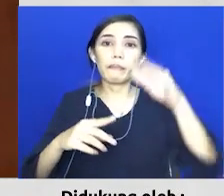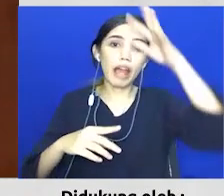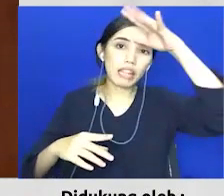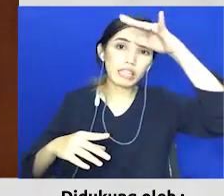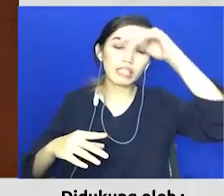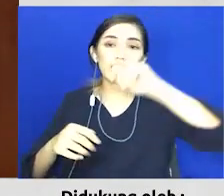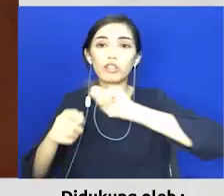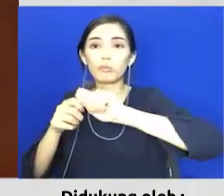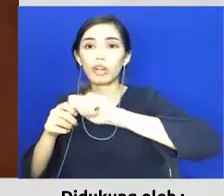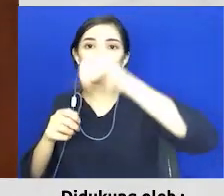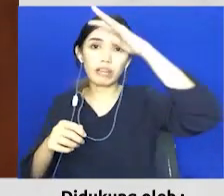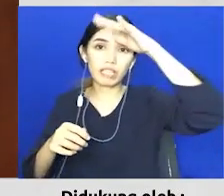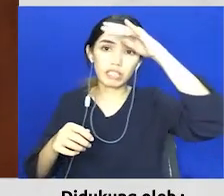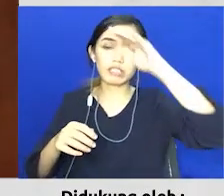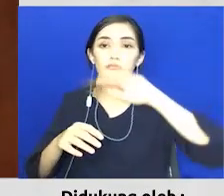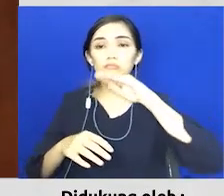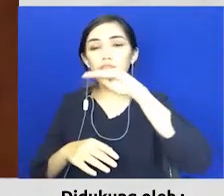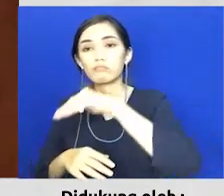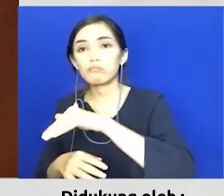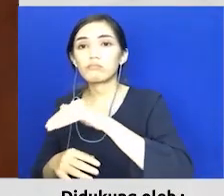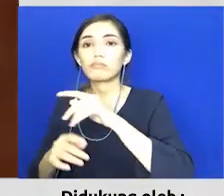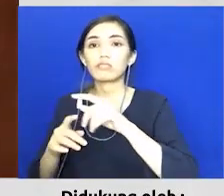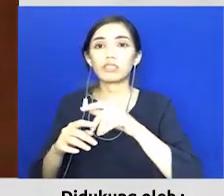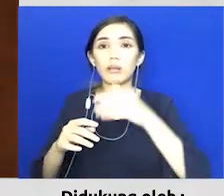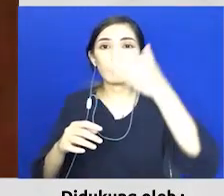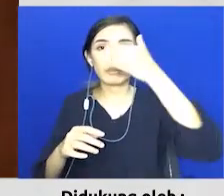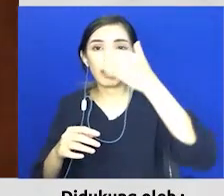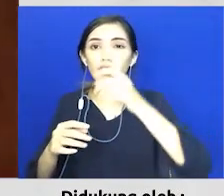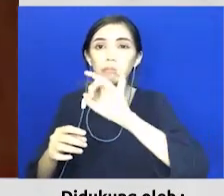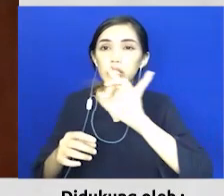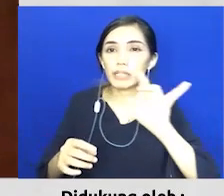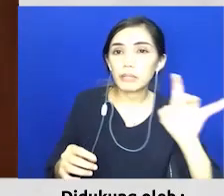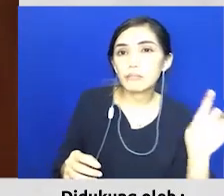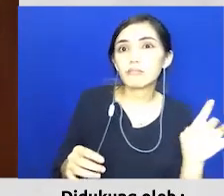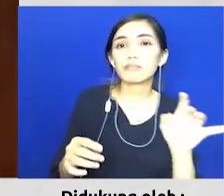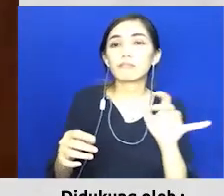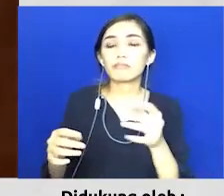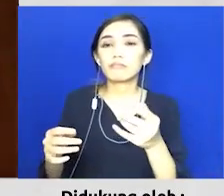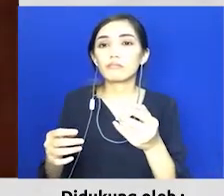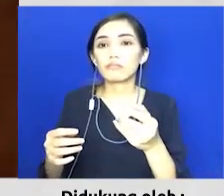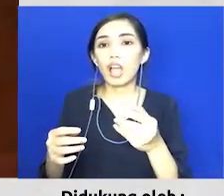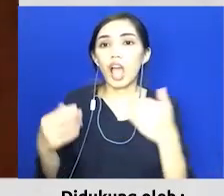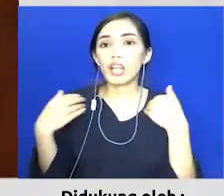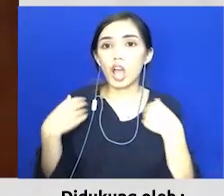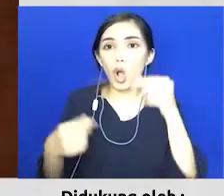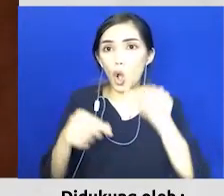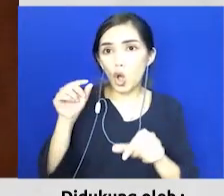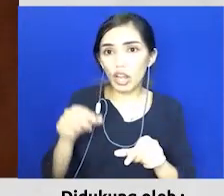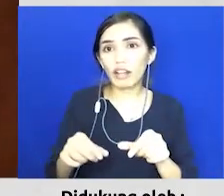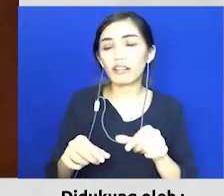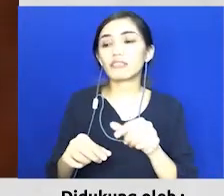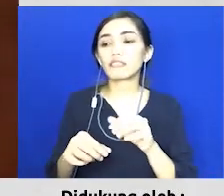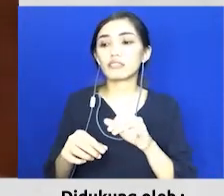satu peristiwa terakhir di mana seorang perempuan membakar dirinya ya, ya. Kita semua ke sana